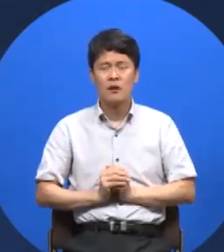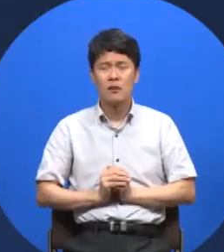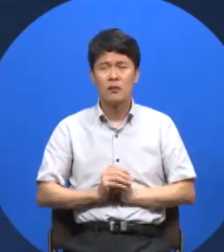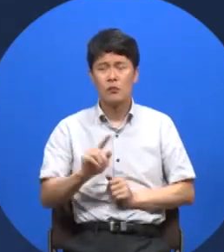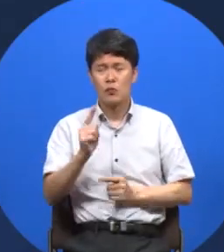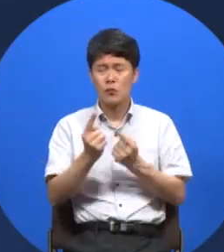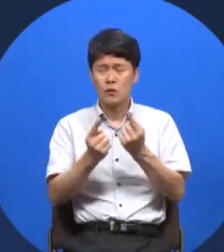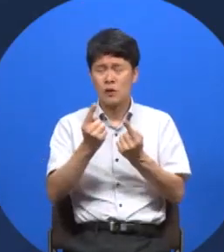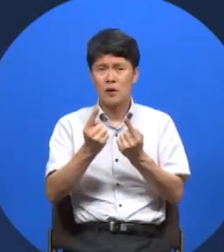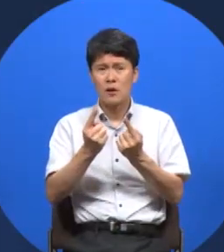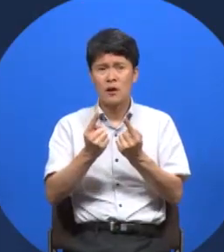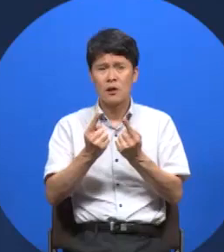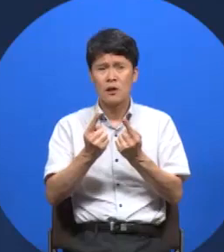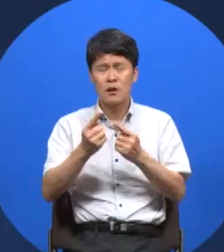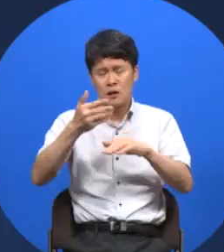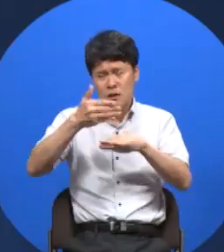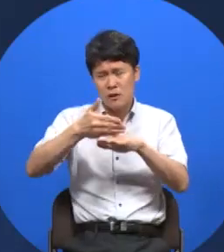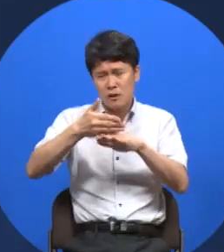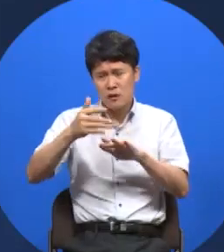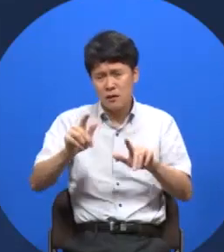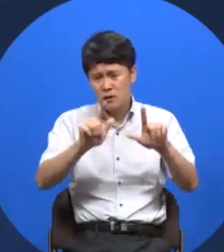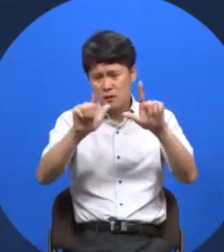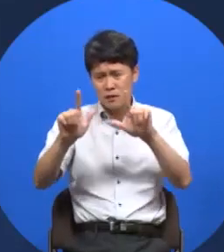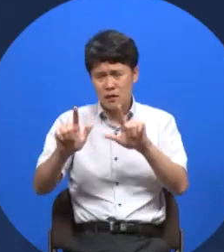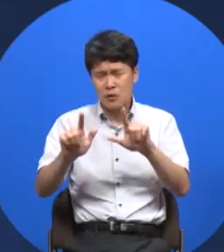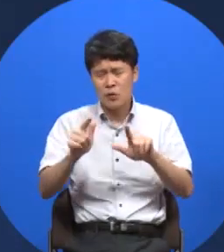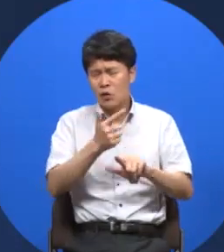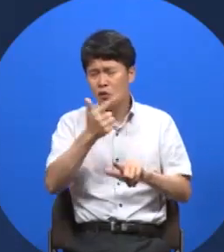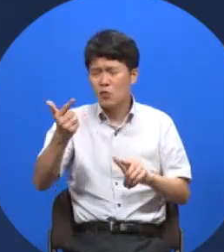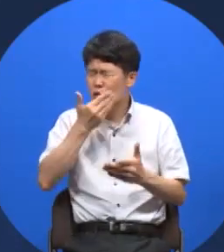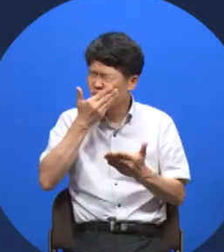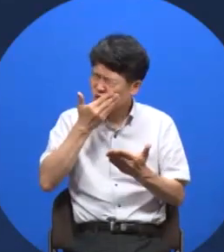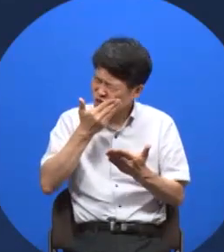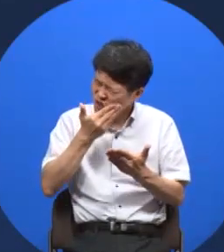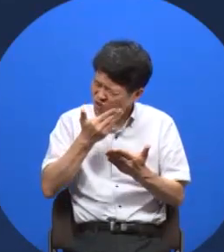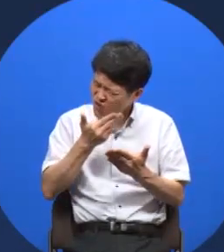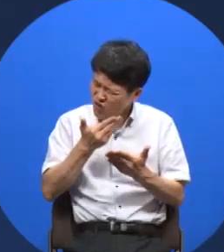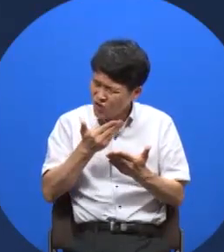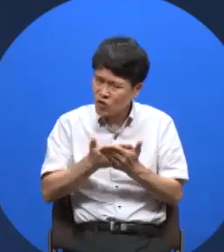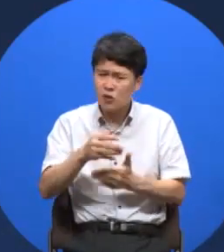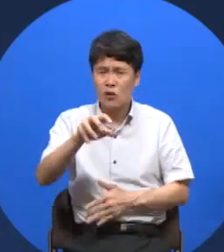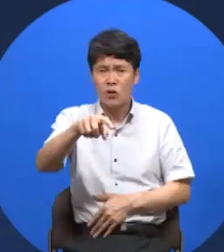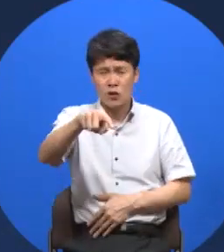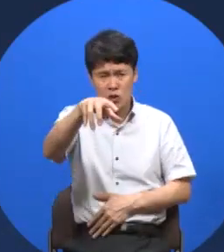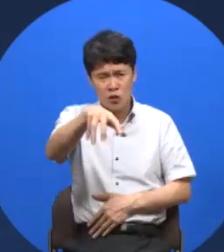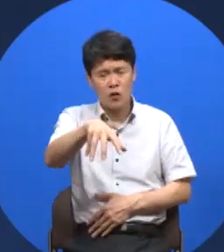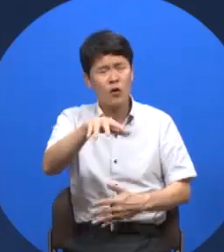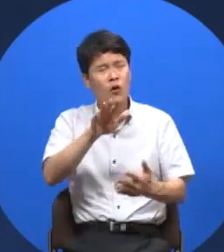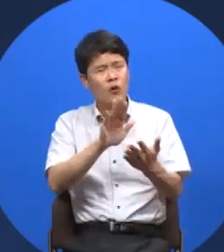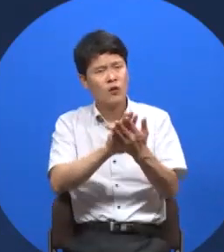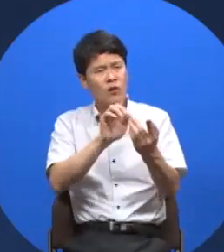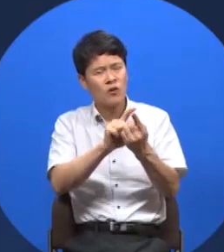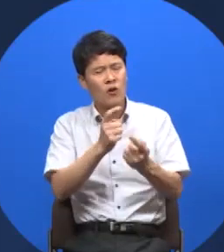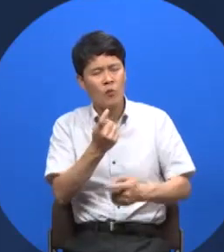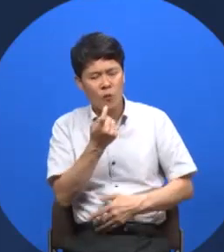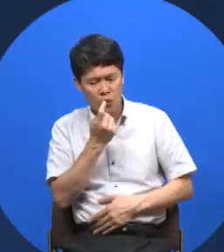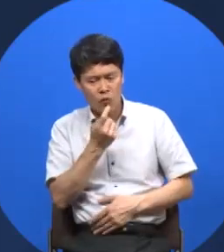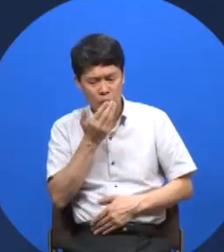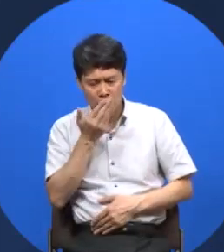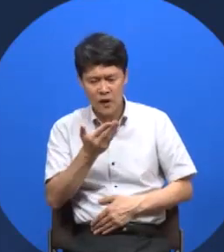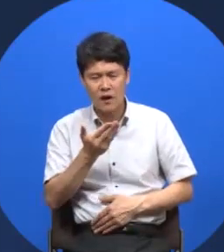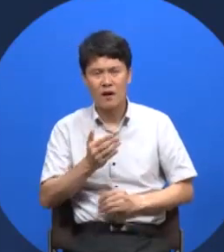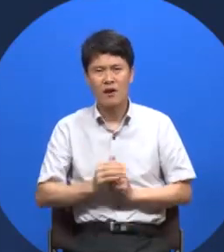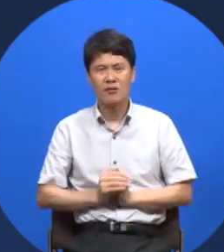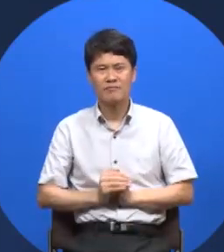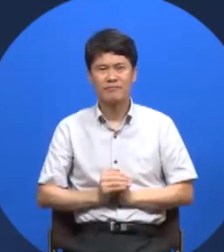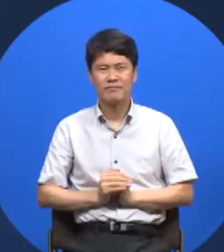무엇보다, 그 무엇보다 감사의 삶이 얼마나 소중한 것을 현장에서 배우는 귀한 자리였다고.